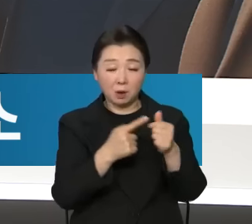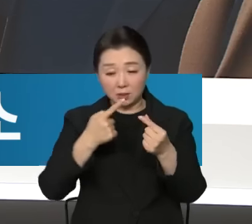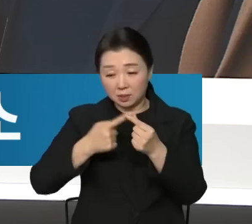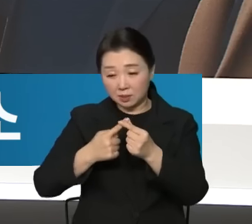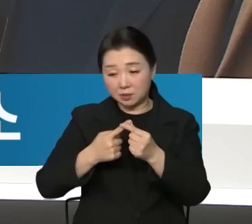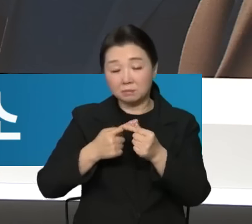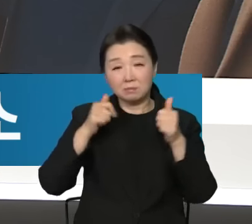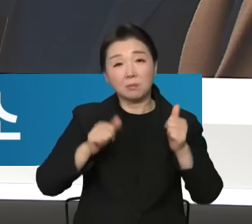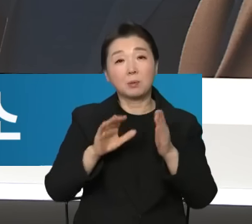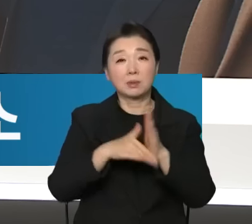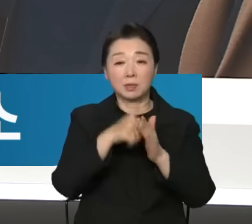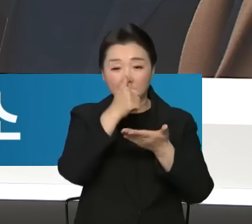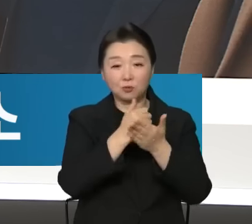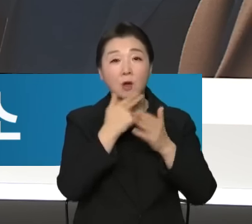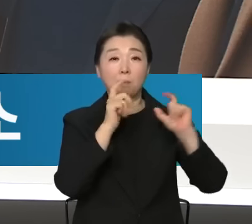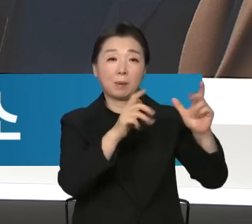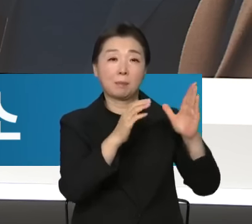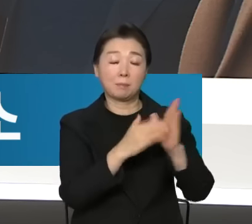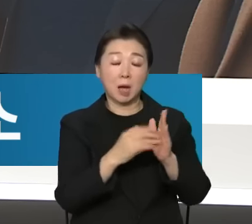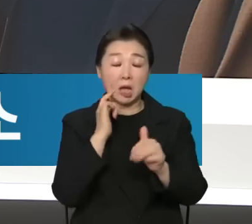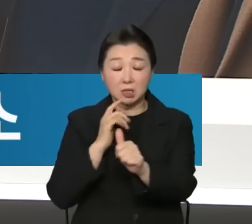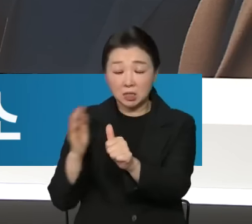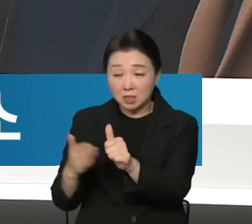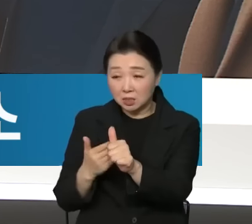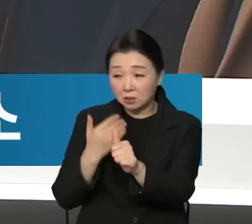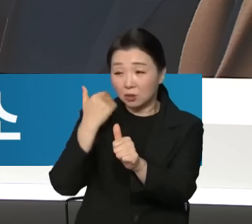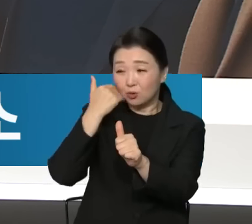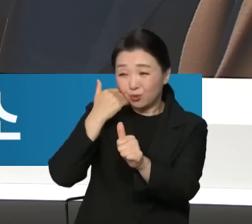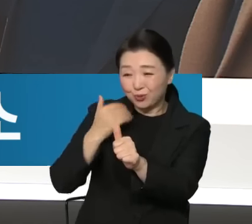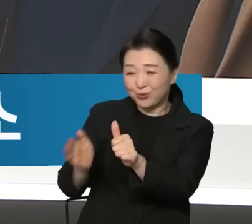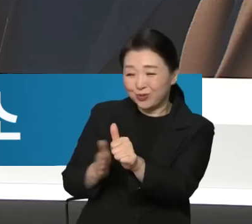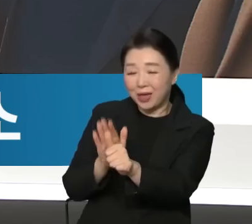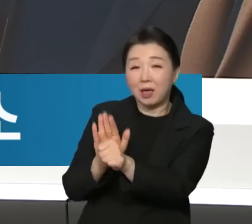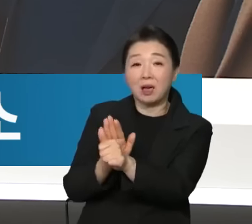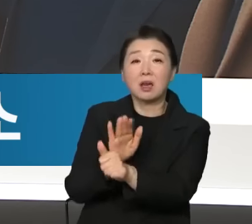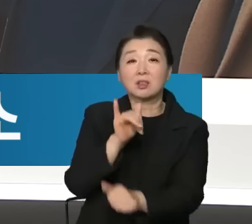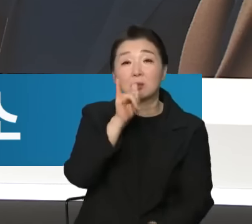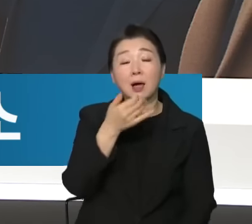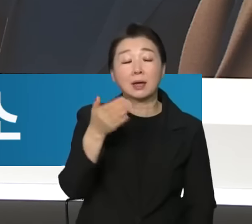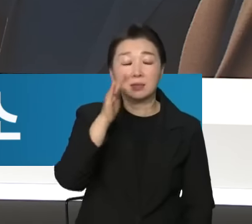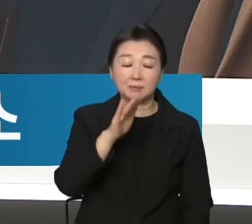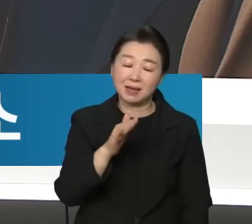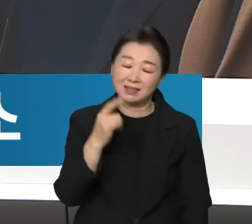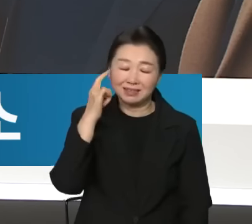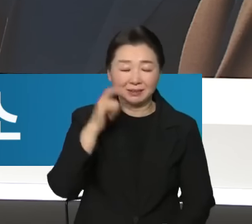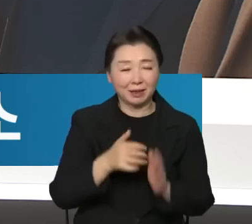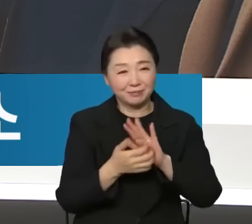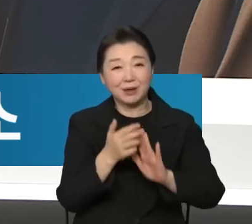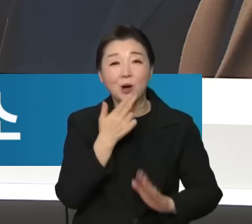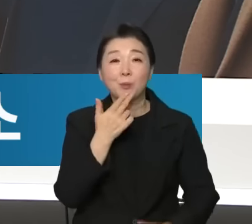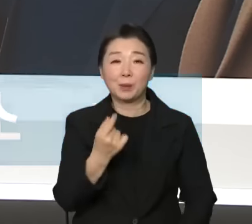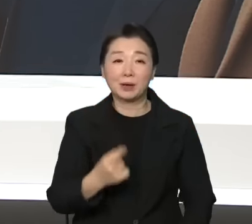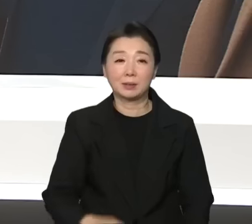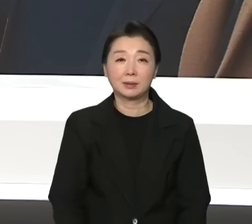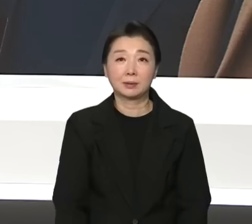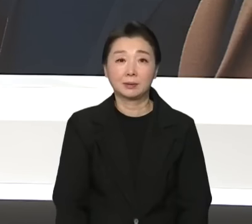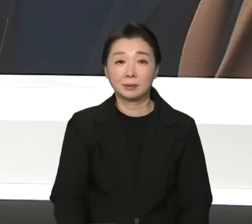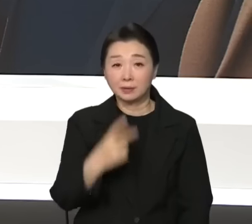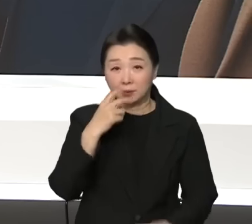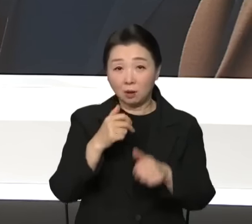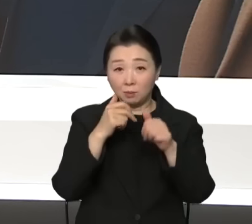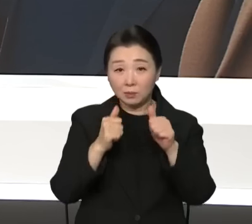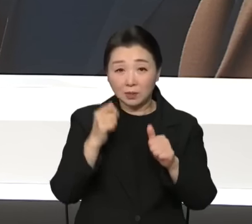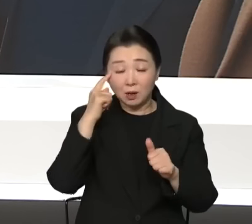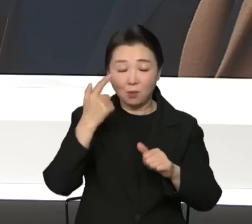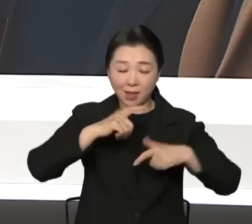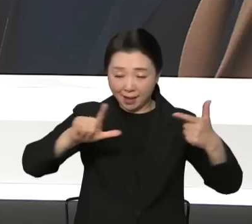선고했습니다. 재판부는 위증의 배경에 이 대표가 있었다고 인정했지만 고의성은 입증되지 않았다고 판단했습니다. 검찰은